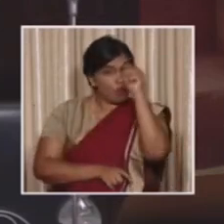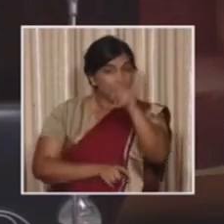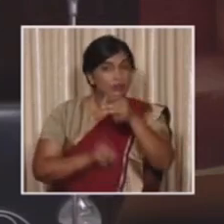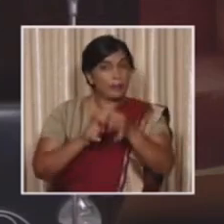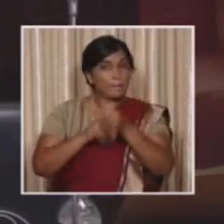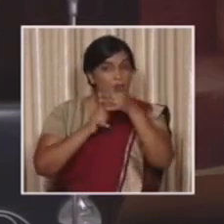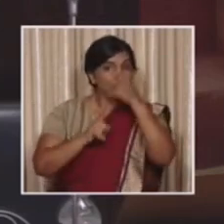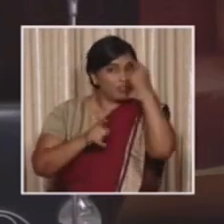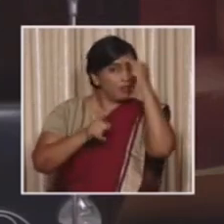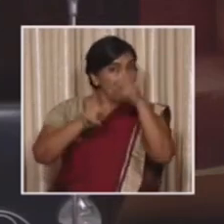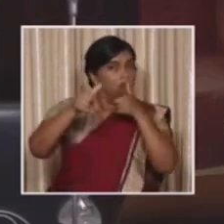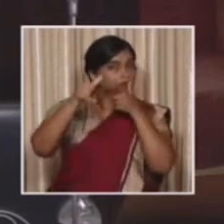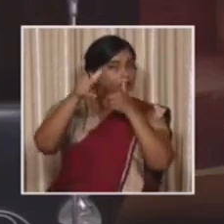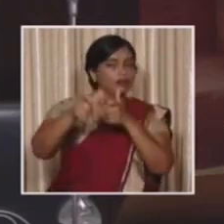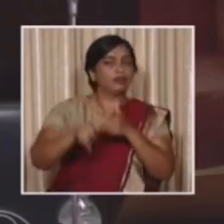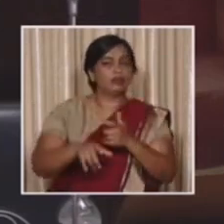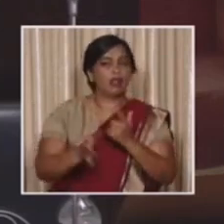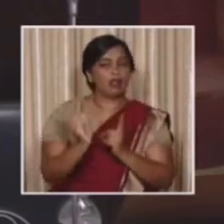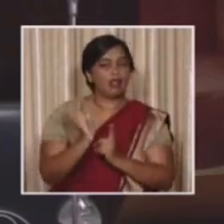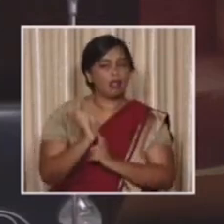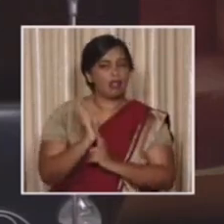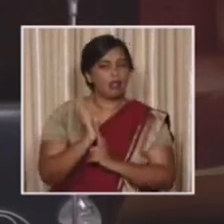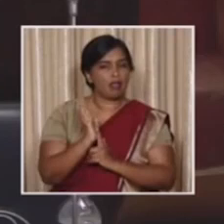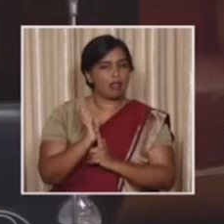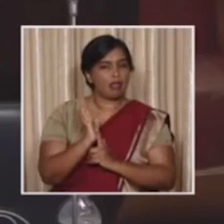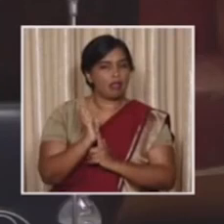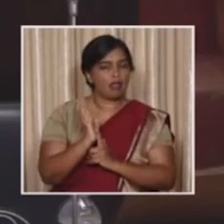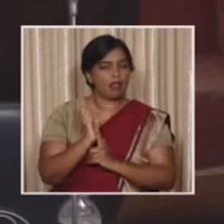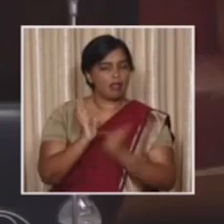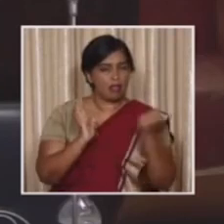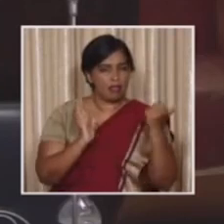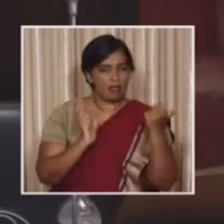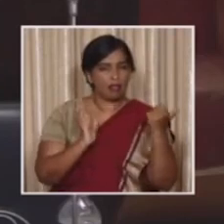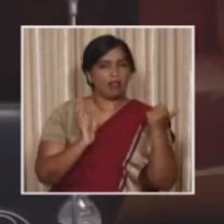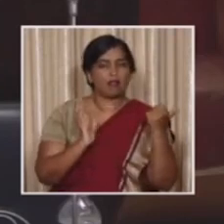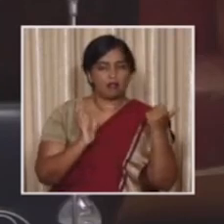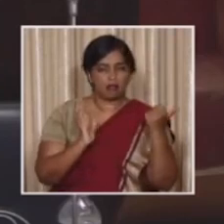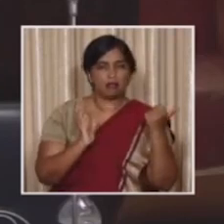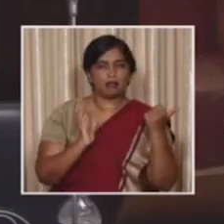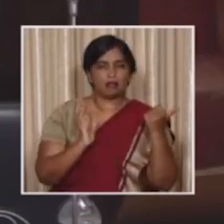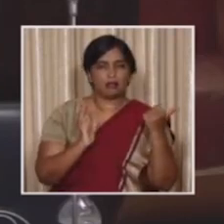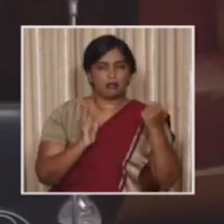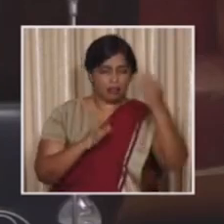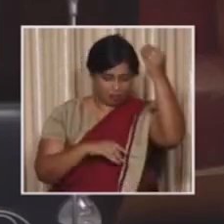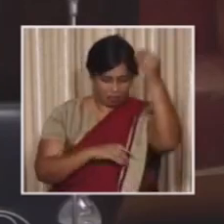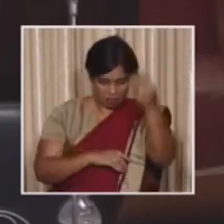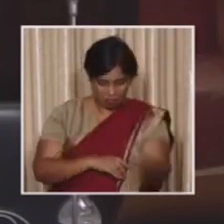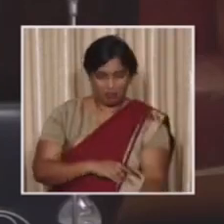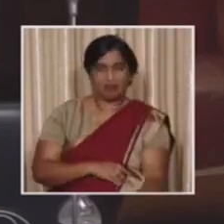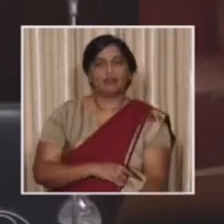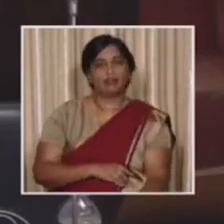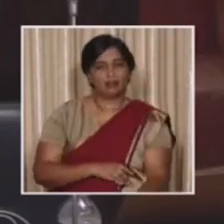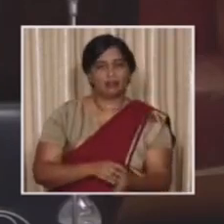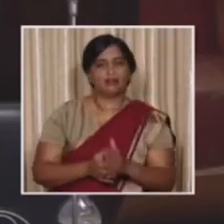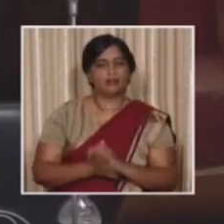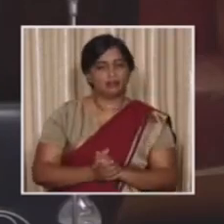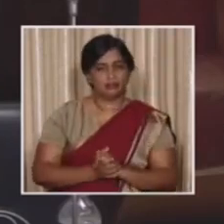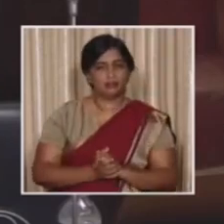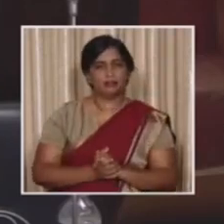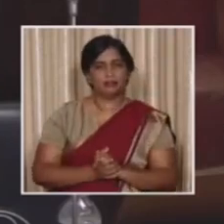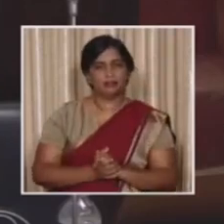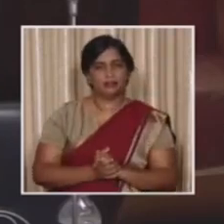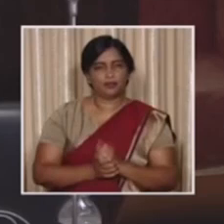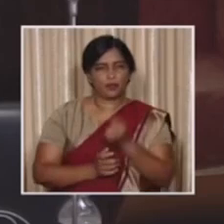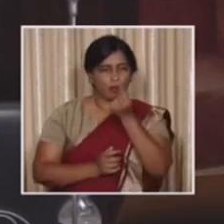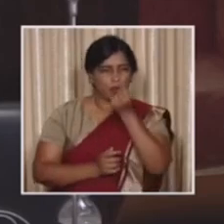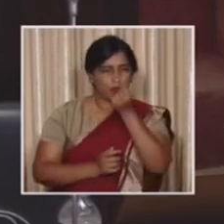விடயத்தை தற்போதைய அணியினரிடத்திலிருந்தே கற்றுக்கொண்டுள்ளார். எமது அணியில் இருக்கும் போது உலக மனித உரிமைகள் அமைப்பின் தலைவர் உரிய நேரத்தில் தேர்தலை